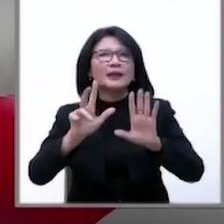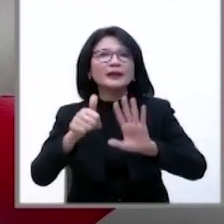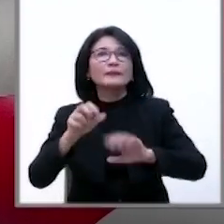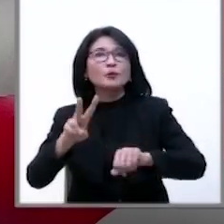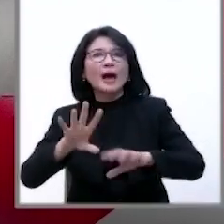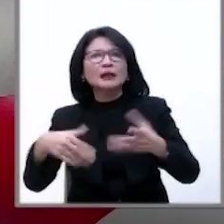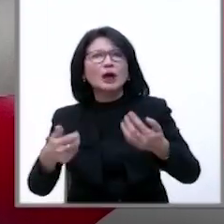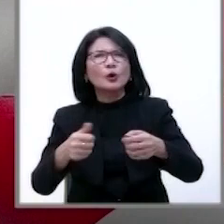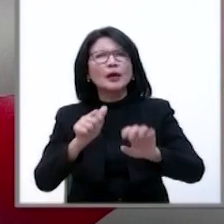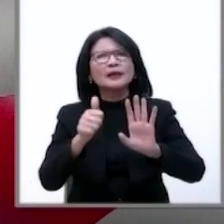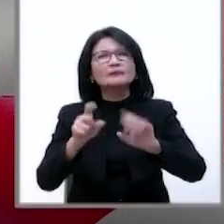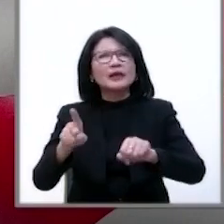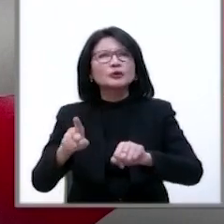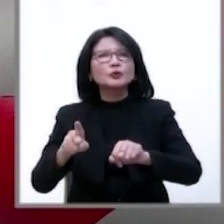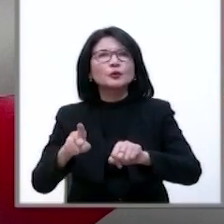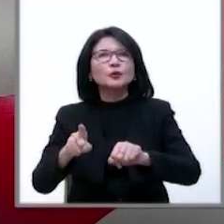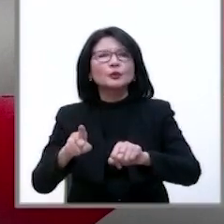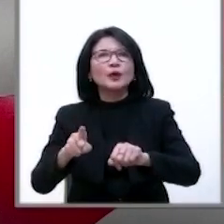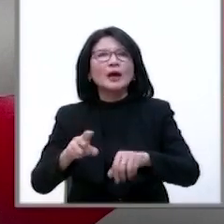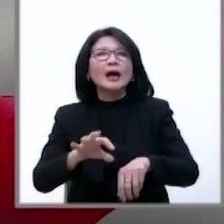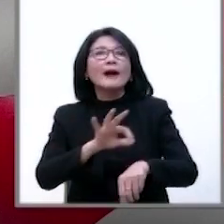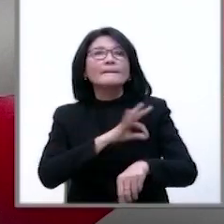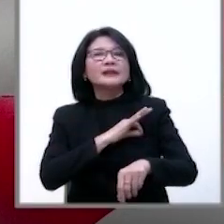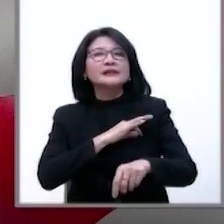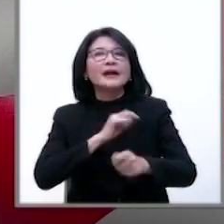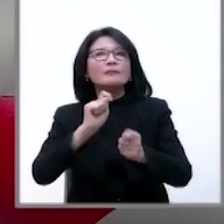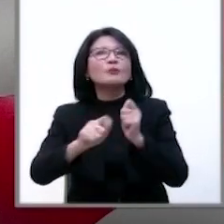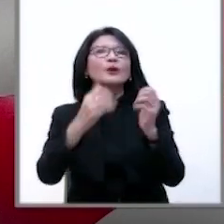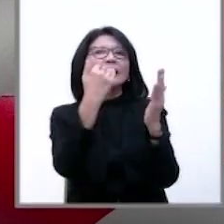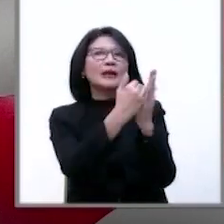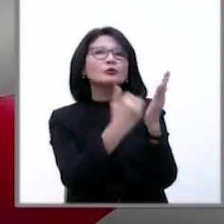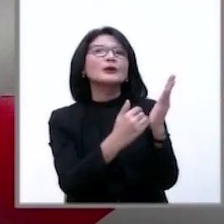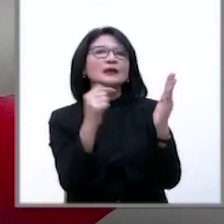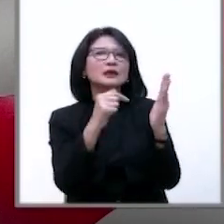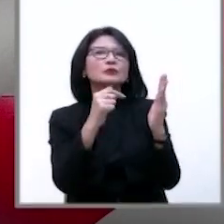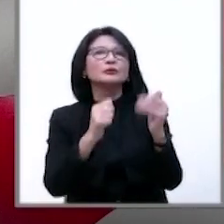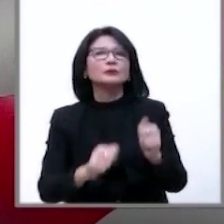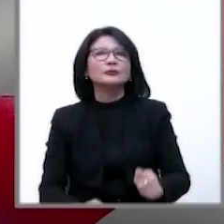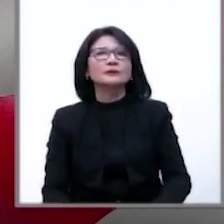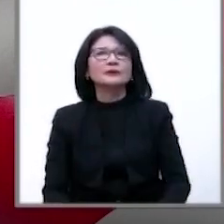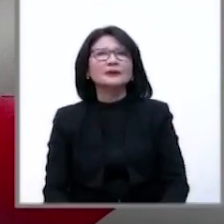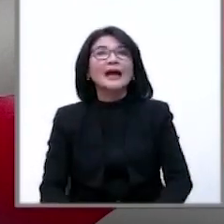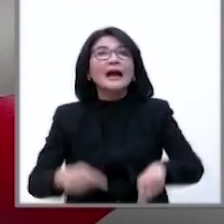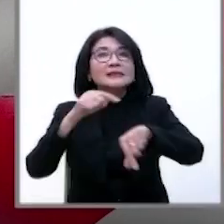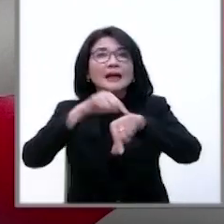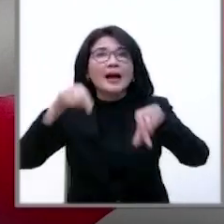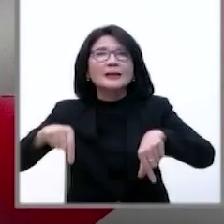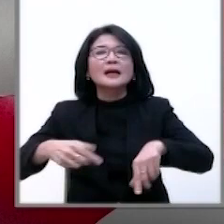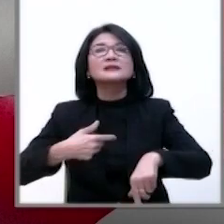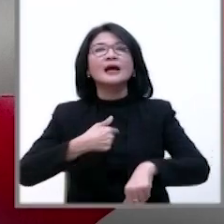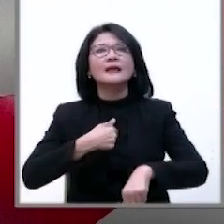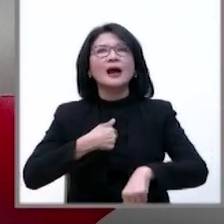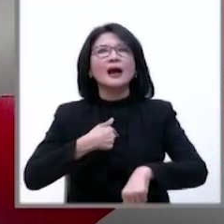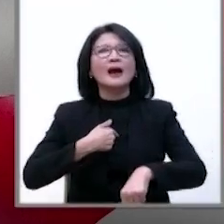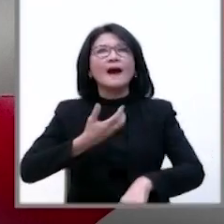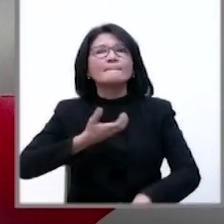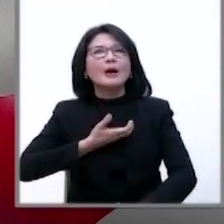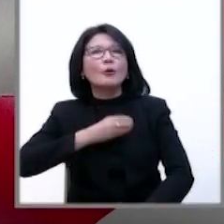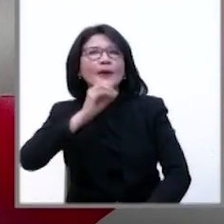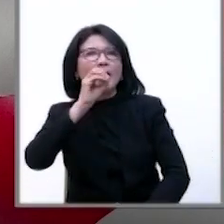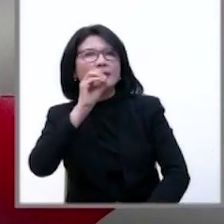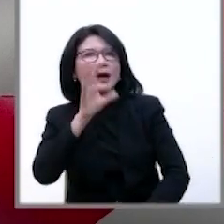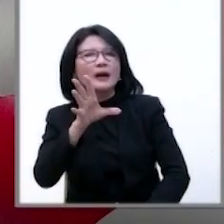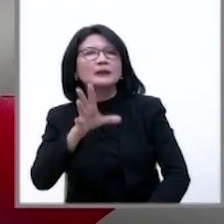61 presiden mengeluarkan ee kebijakan itu nah nah saya sekarang ingin